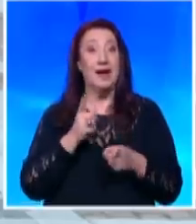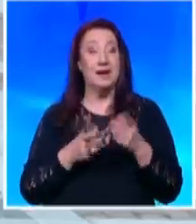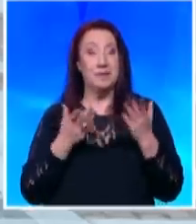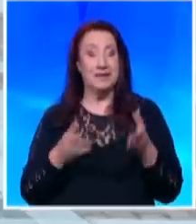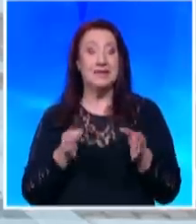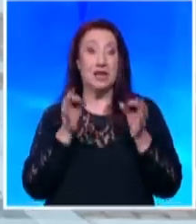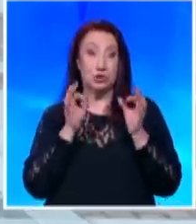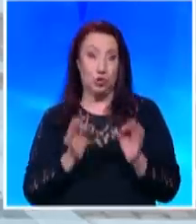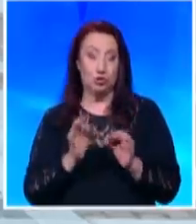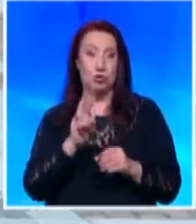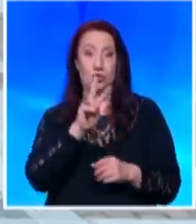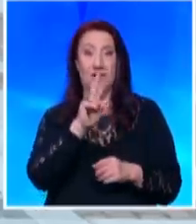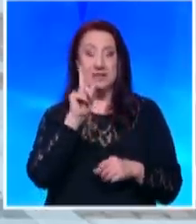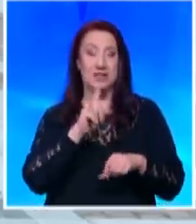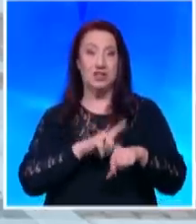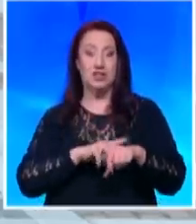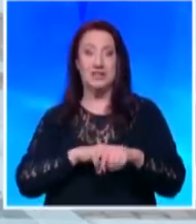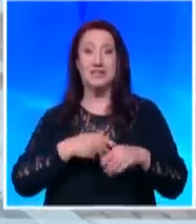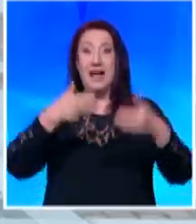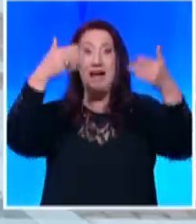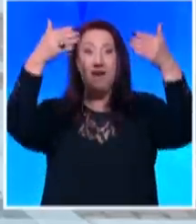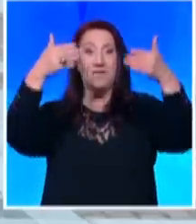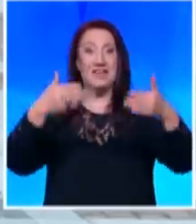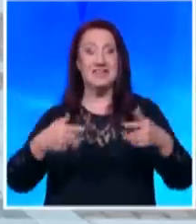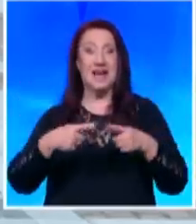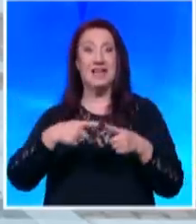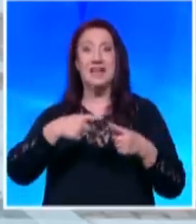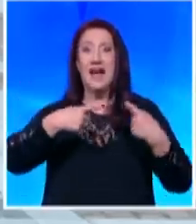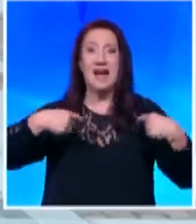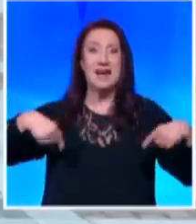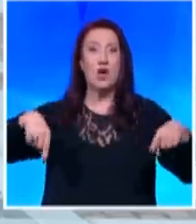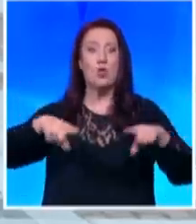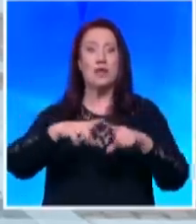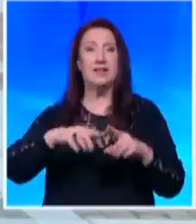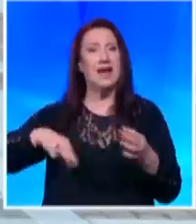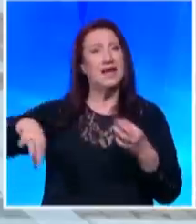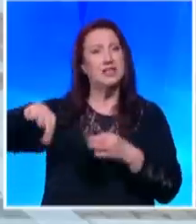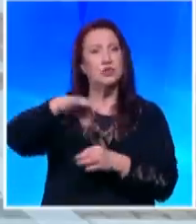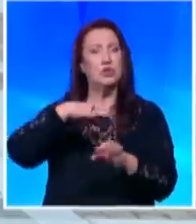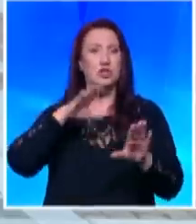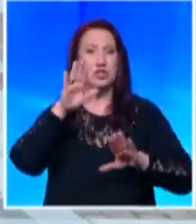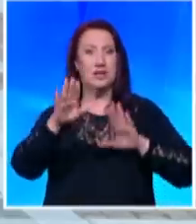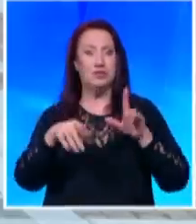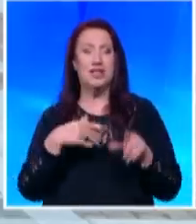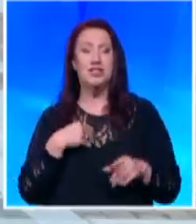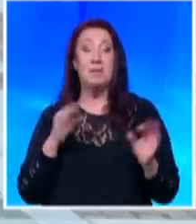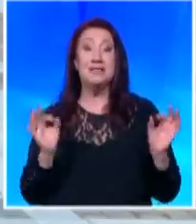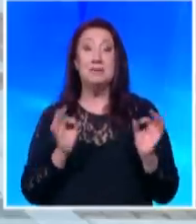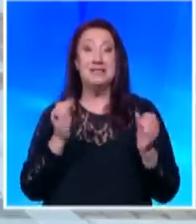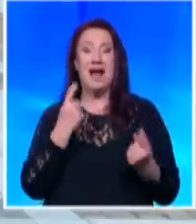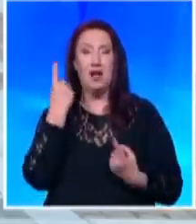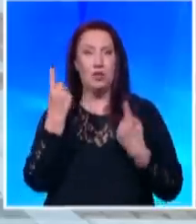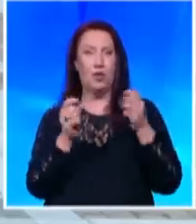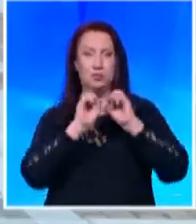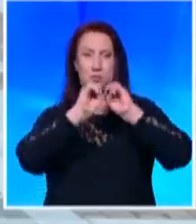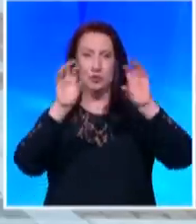в 21 часа фасадата на регионалния исторически музей ще бъде осветена от специално шоу «Заедно» по